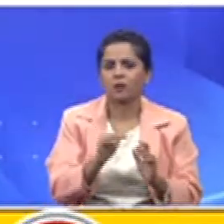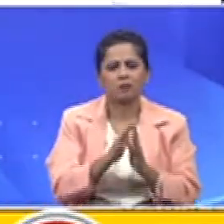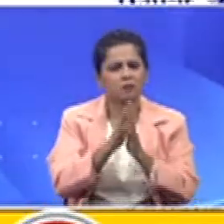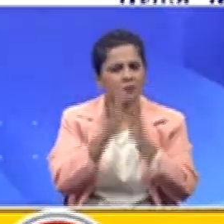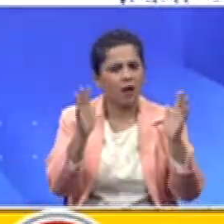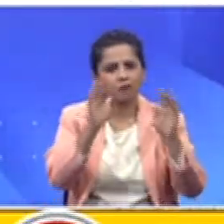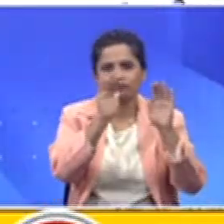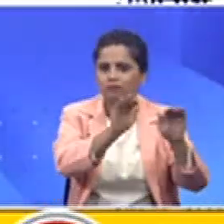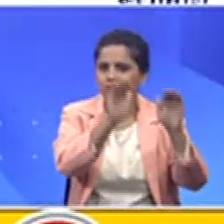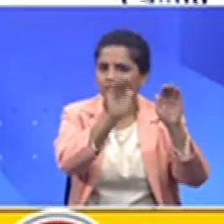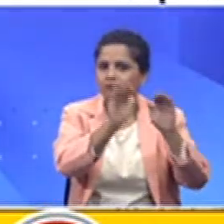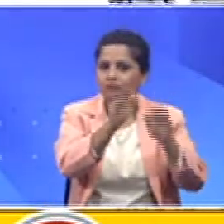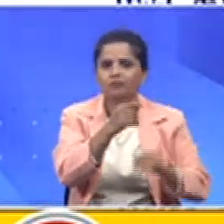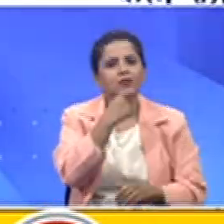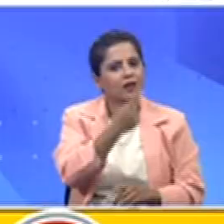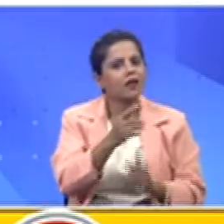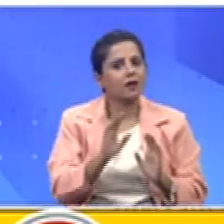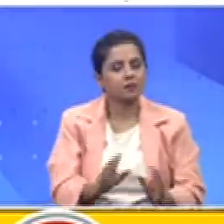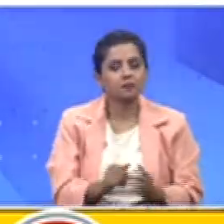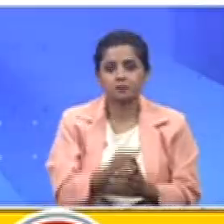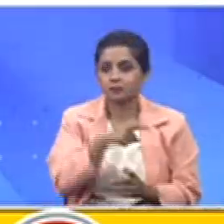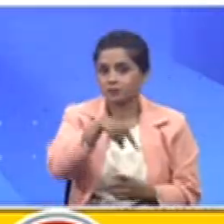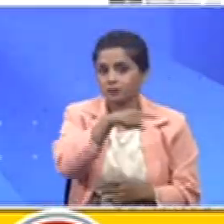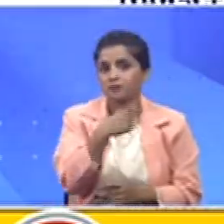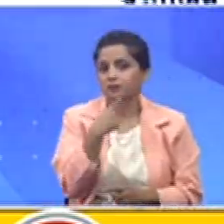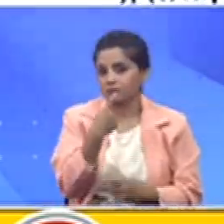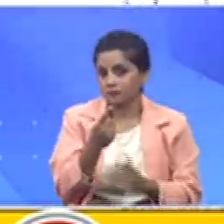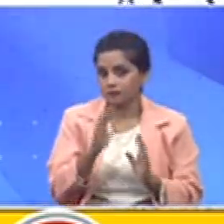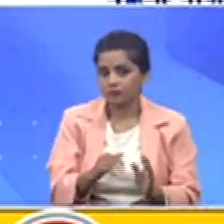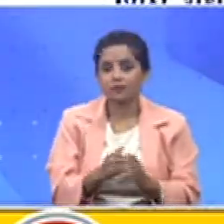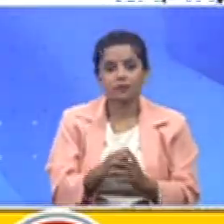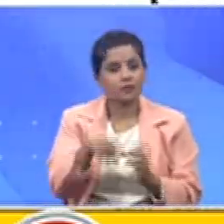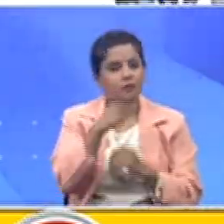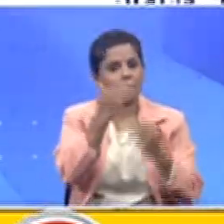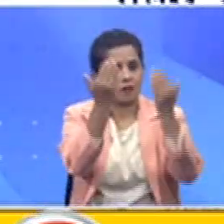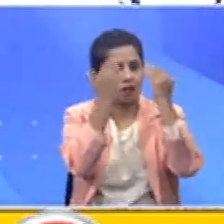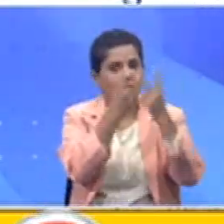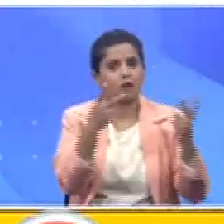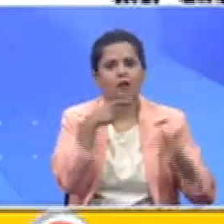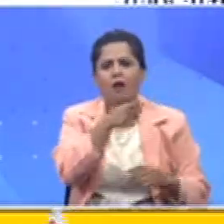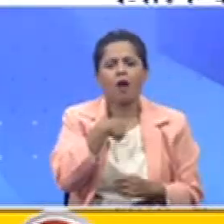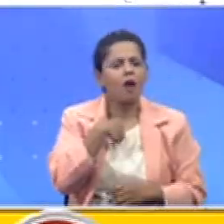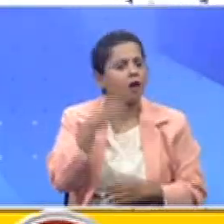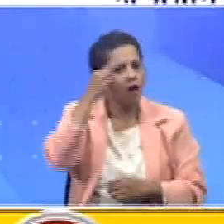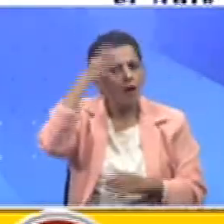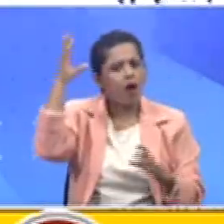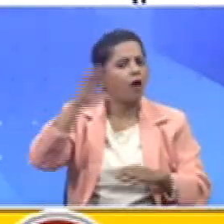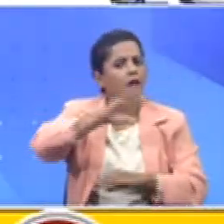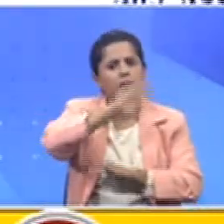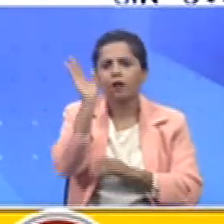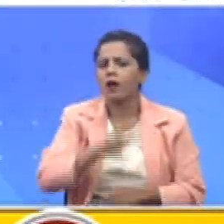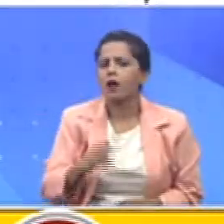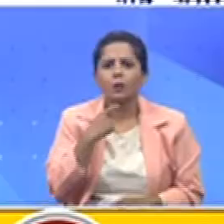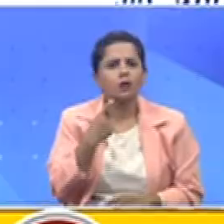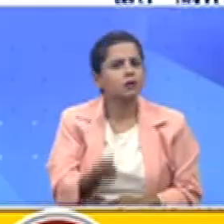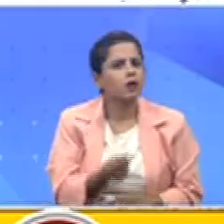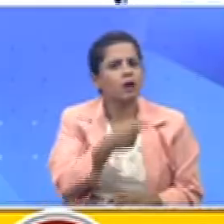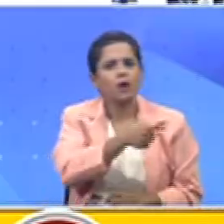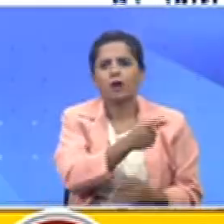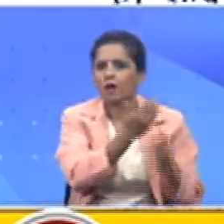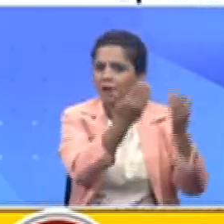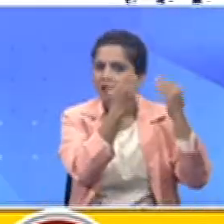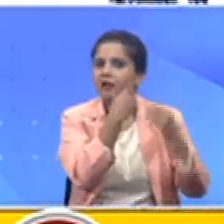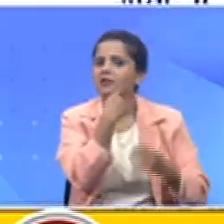सारा आशीर्वाद दिया है। उन्होंने लिखा है कि उन्होंने कभी कल्पना भी नहीं की थी कि